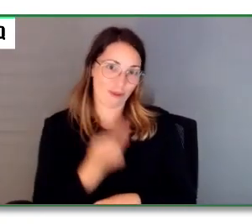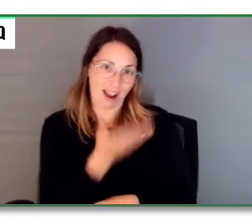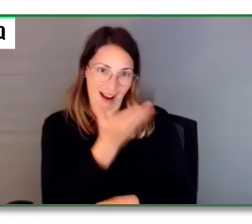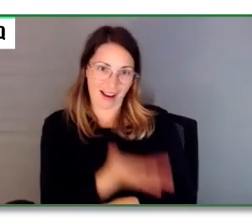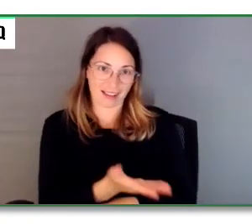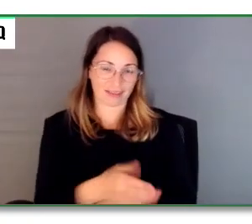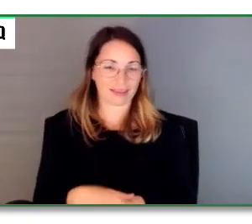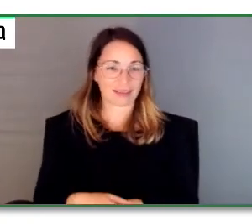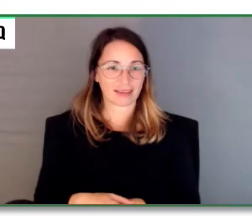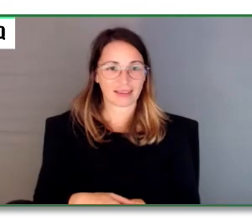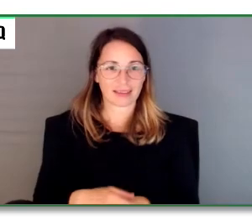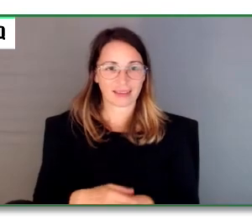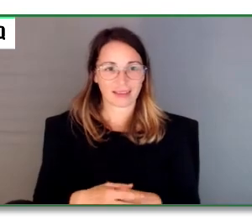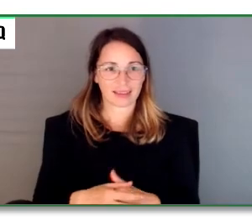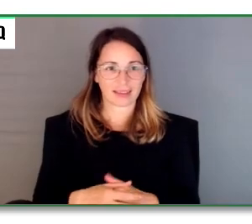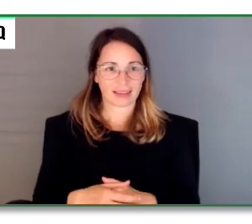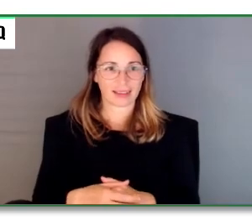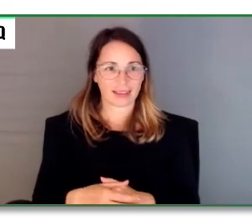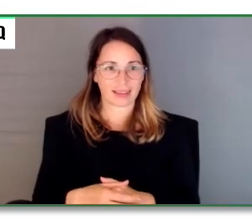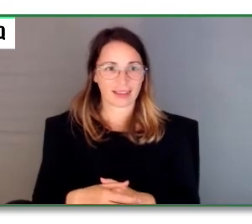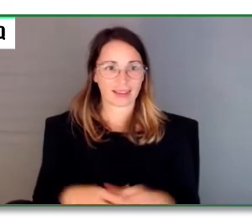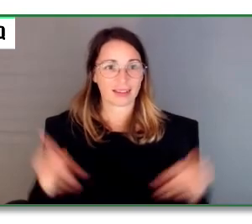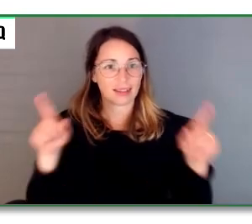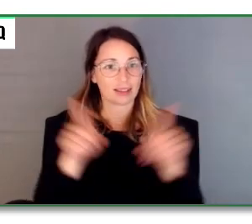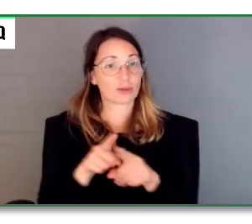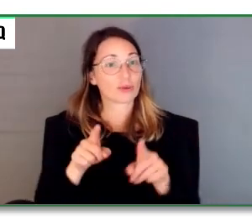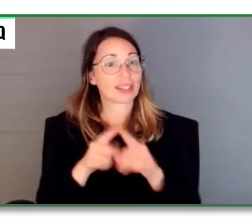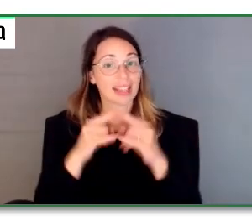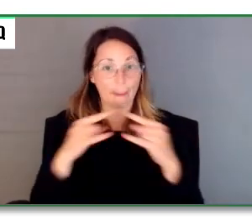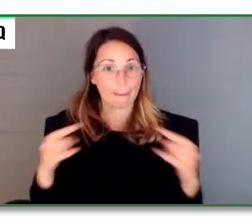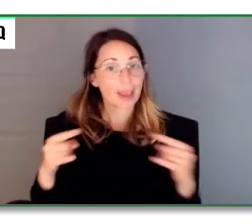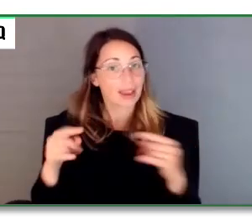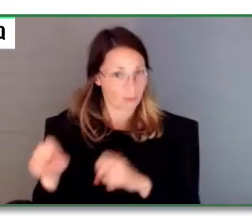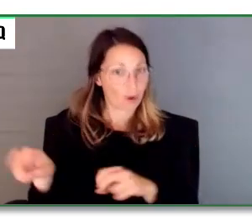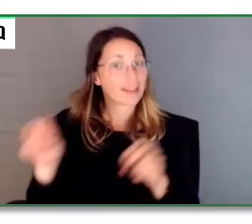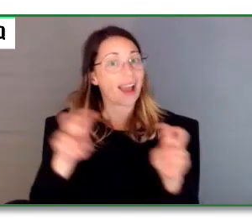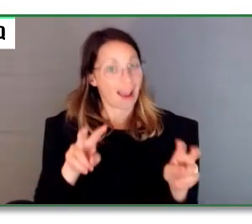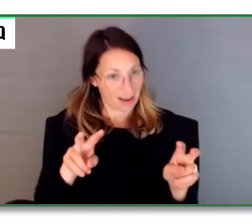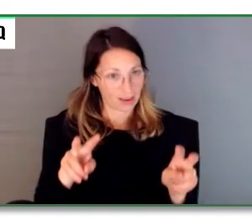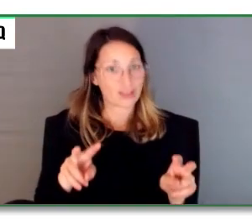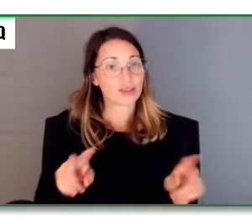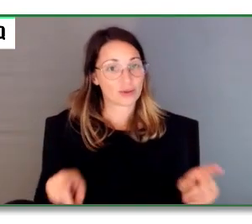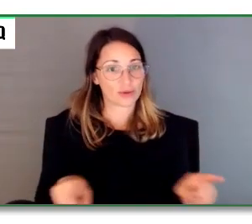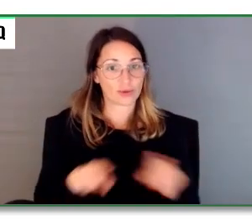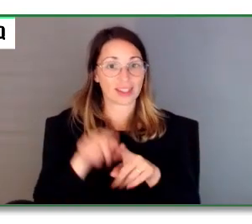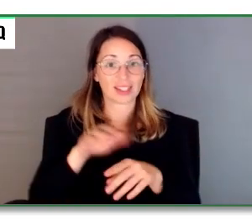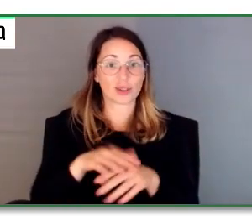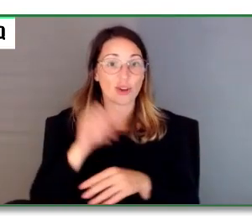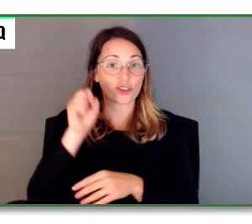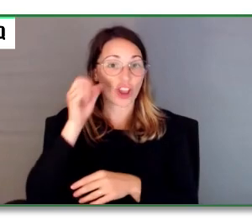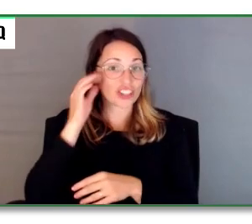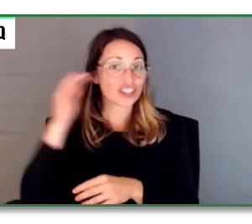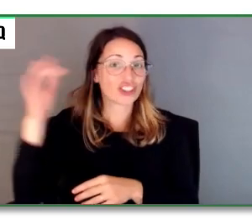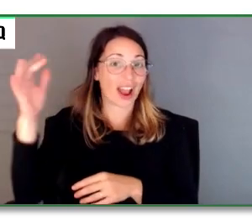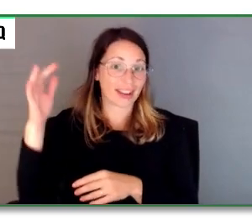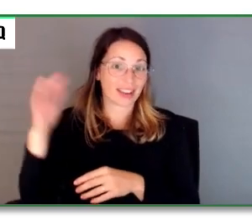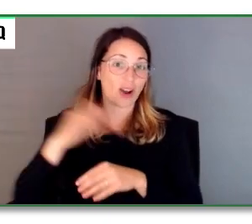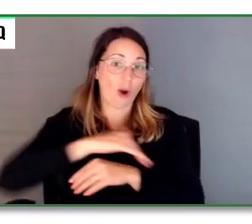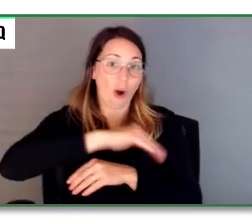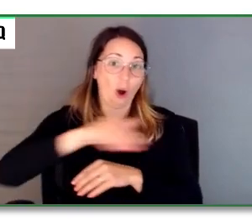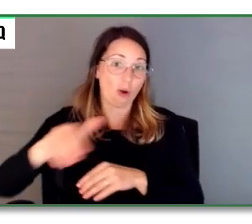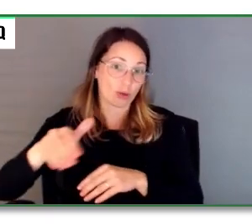Des voyages de camping et aussi sur la Sunshine Coast en Colombie-Britannique. Puis,